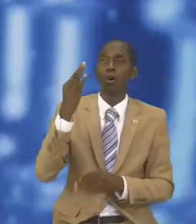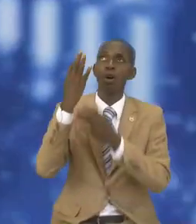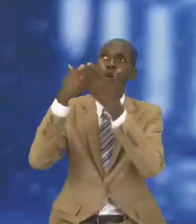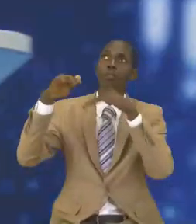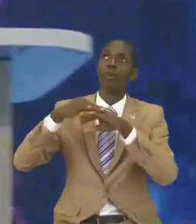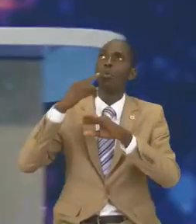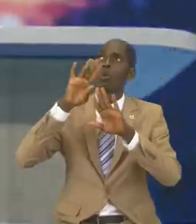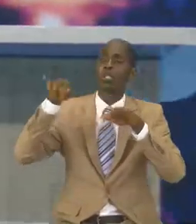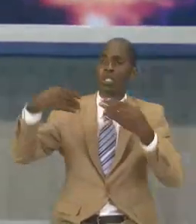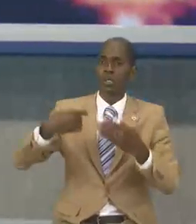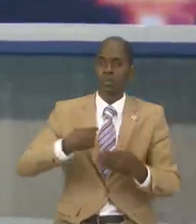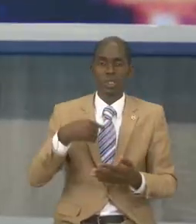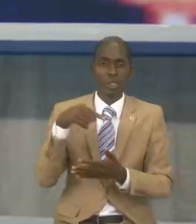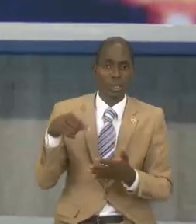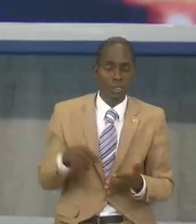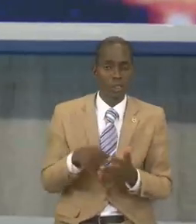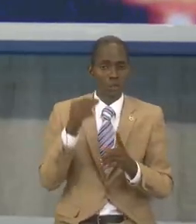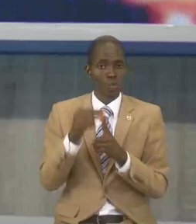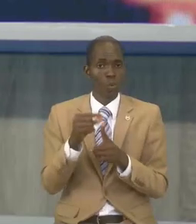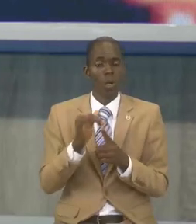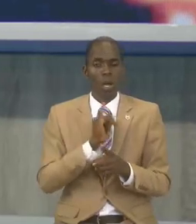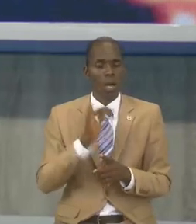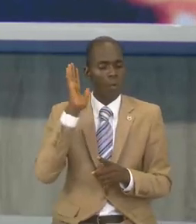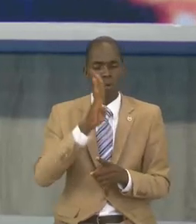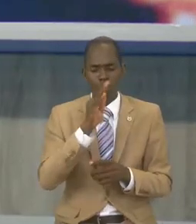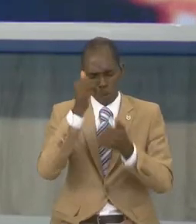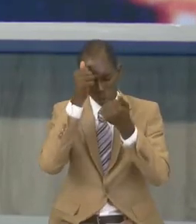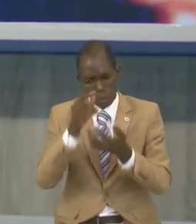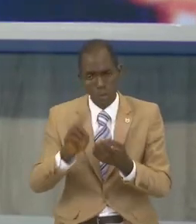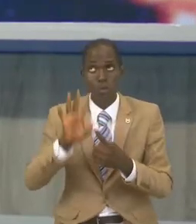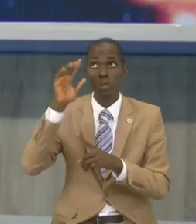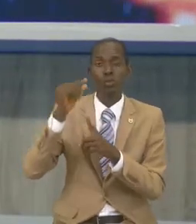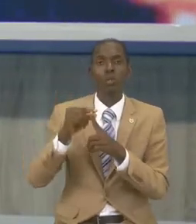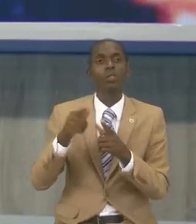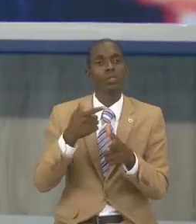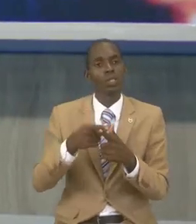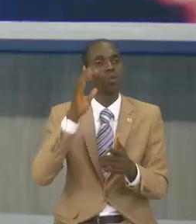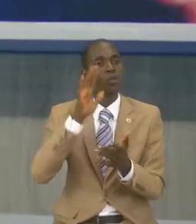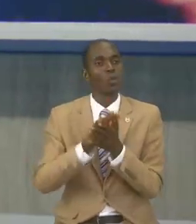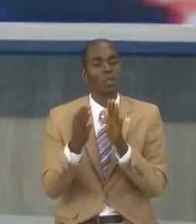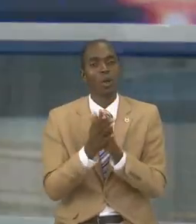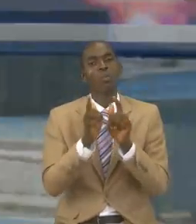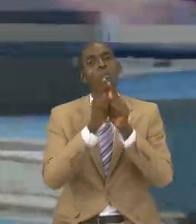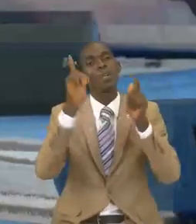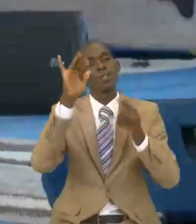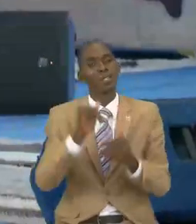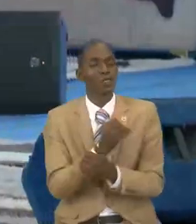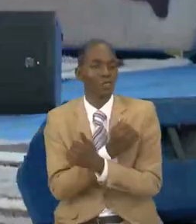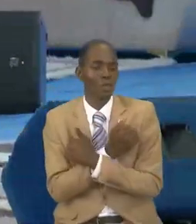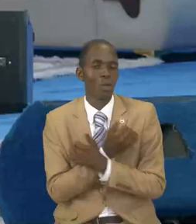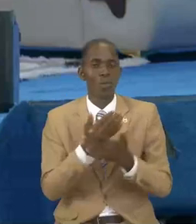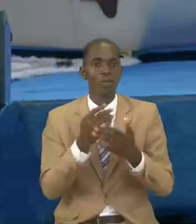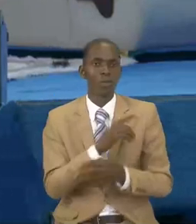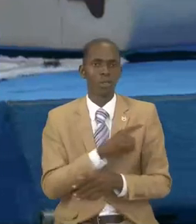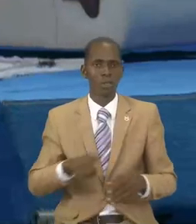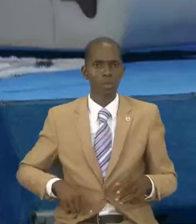m'a donné sa parole. Et je serai obéissant à sa parole. Tu deviendras un bien-aimé aux yeux de Dieu.